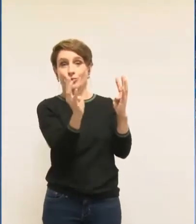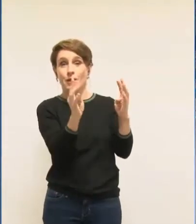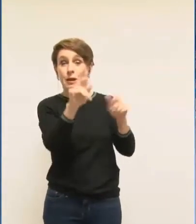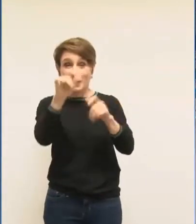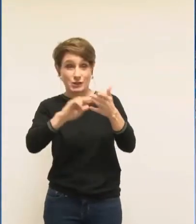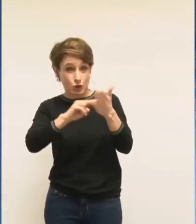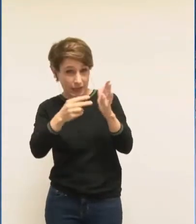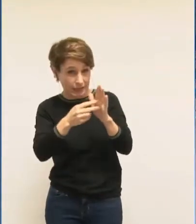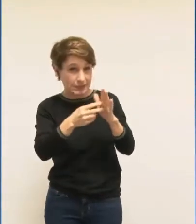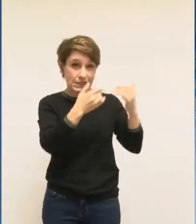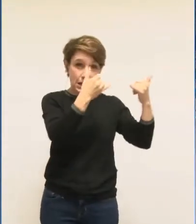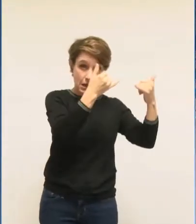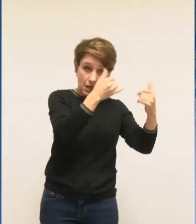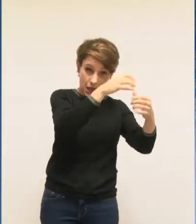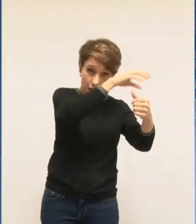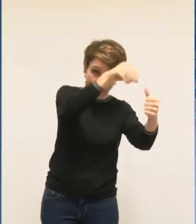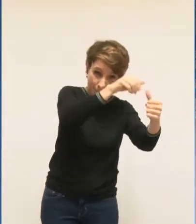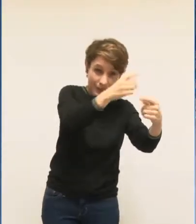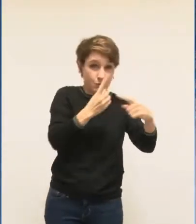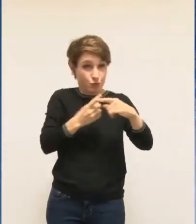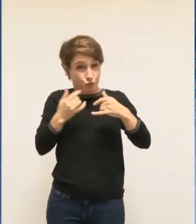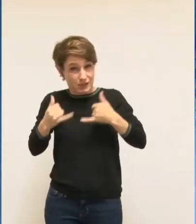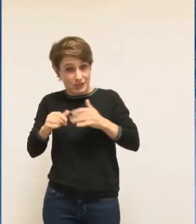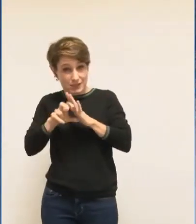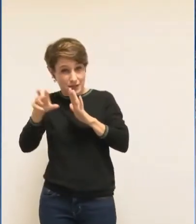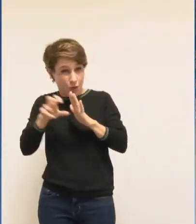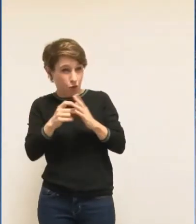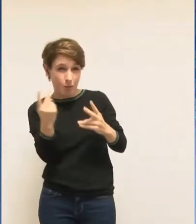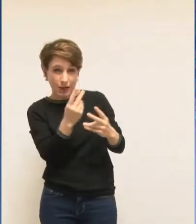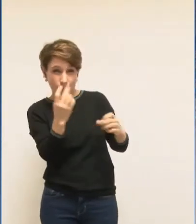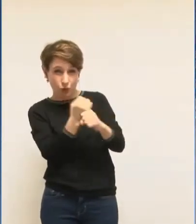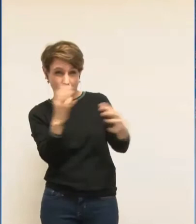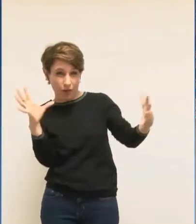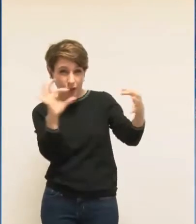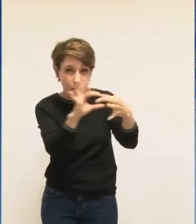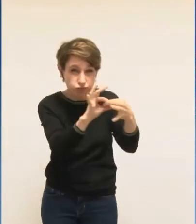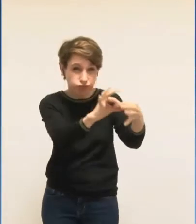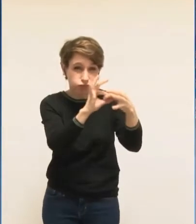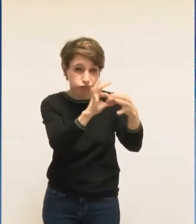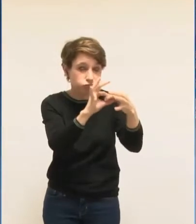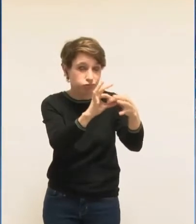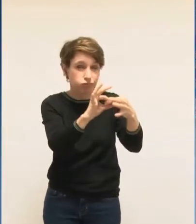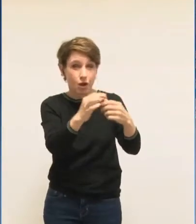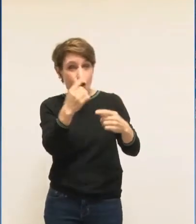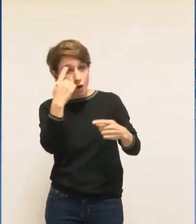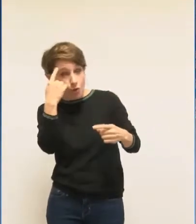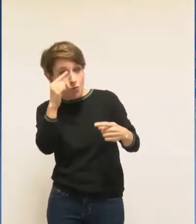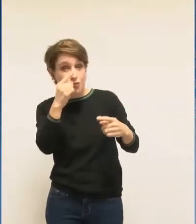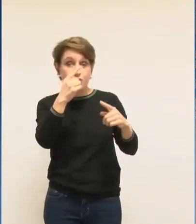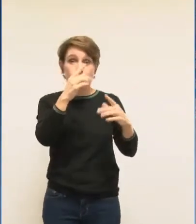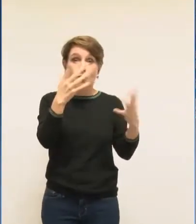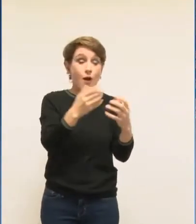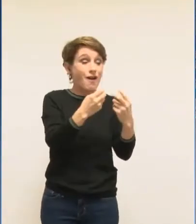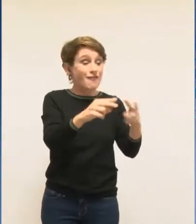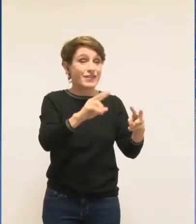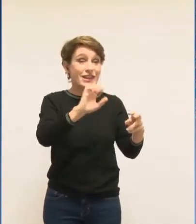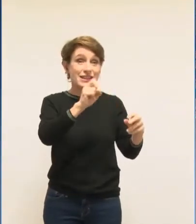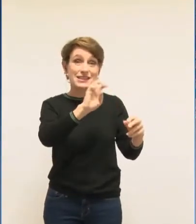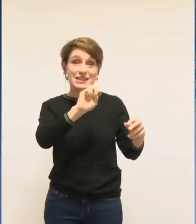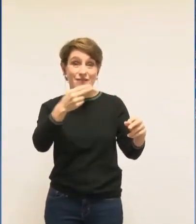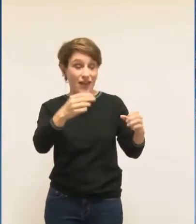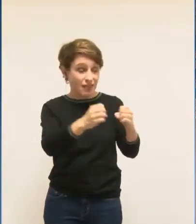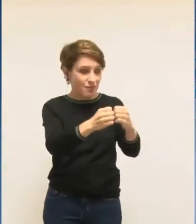qui travaillent sans relâche pour que la ville de Sévanne devienne un lieu incontournable, tant dans l'aspect touristique que dans son